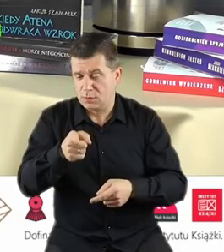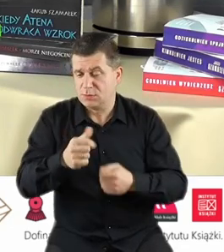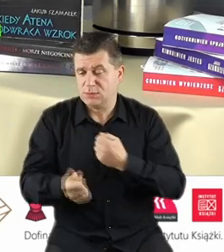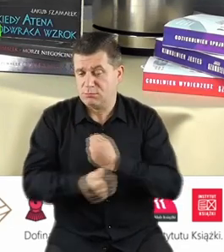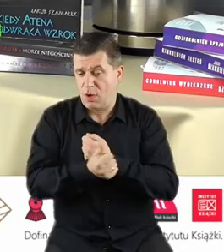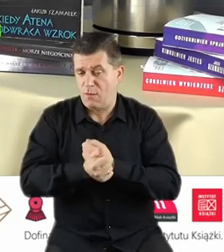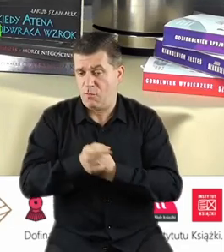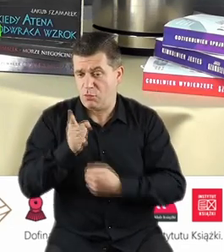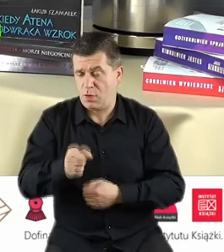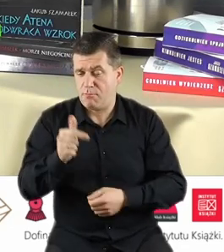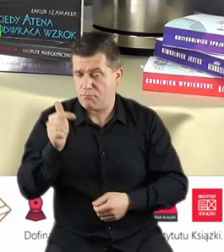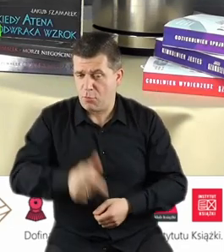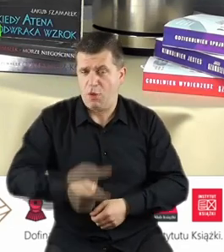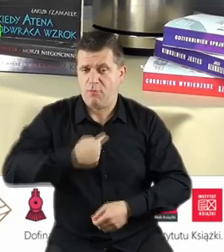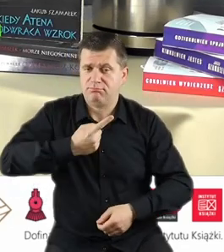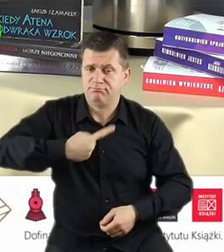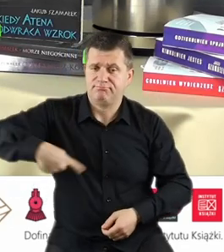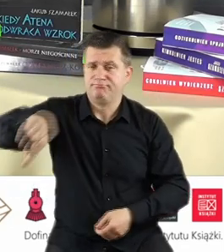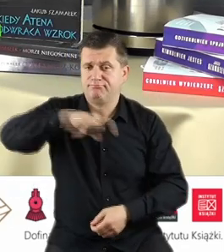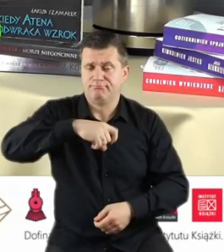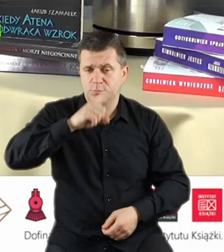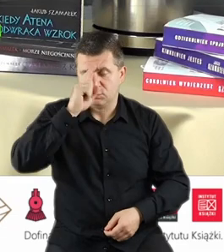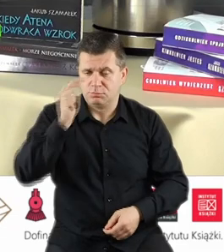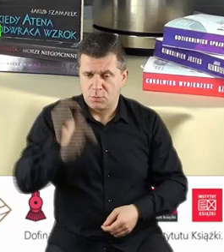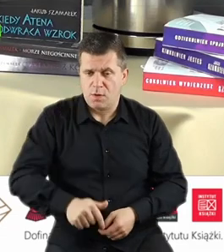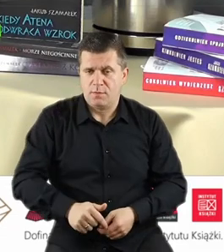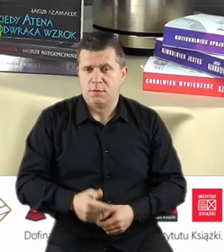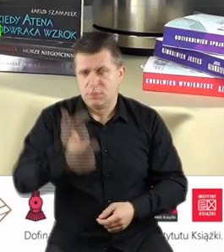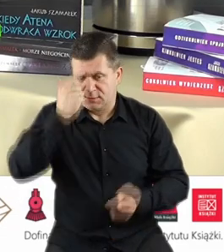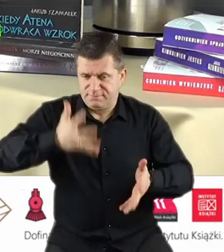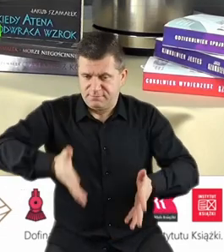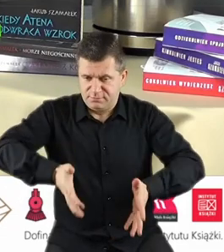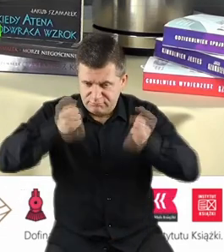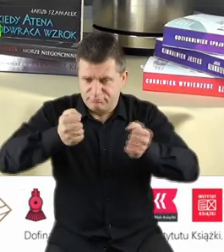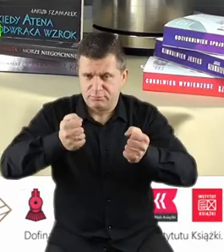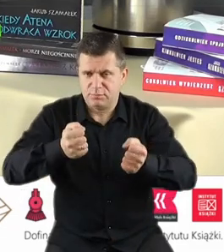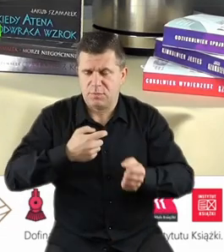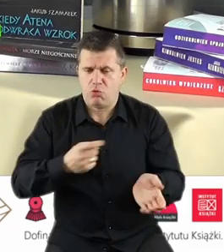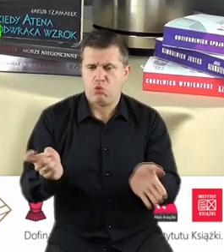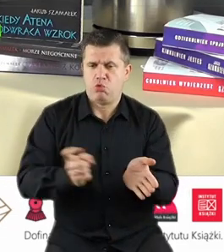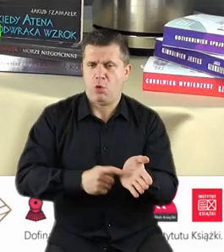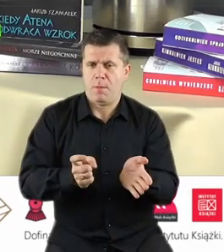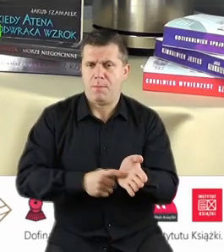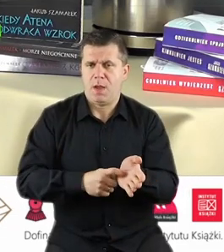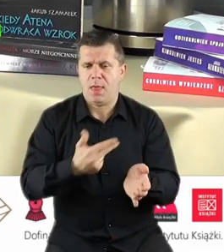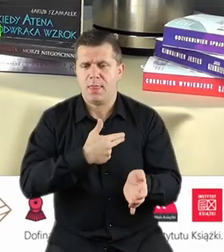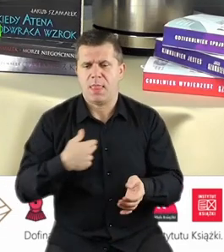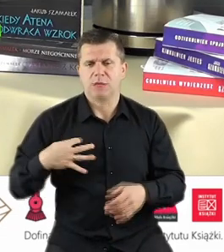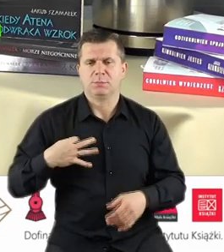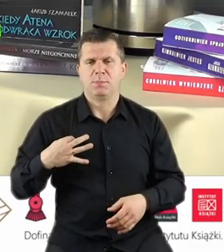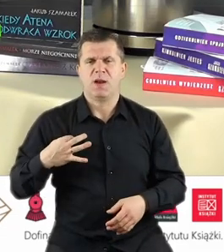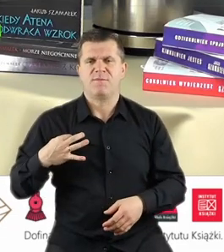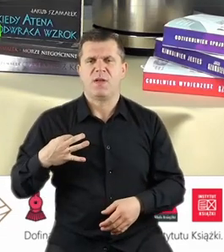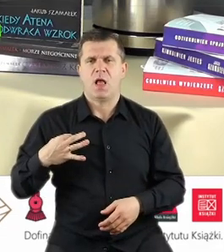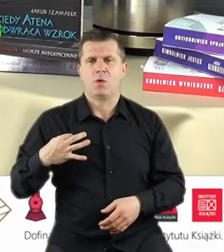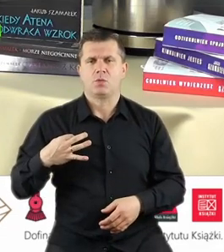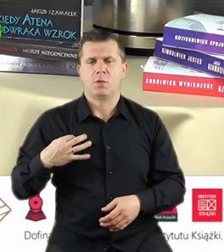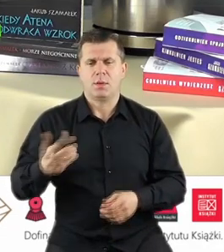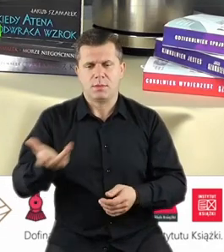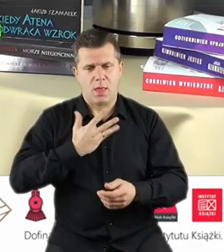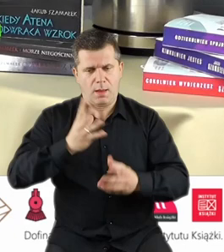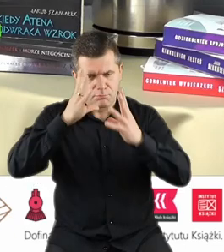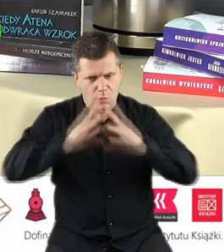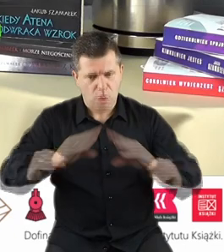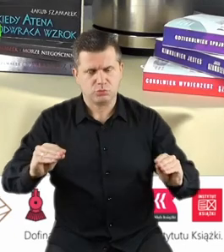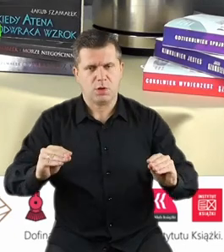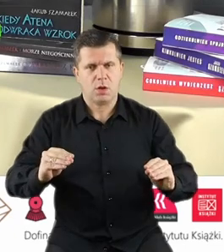względu powinniśmy jednak domagać się tego, żeby ta nasza prywatność była poszanowana na tyle, na ile